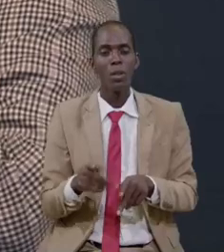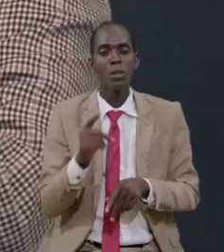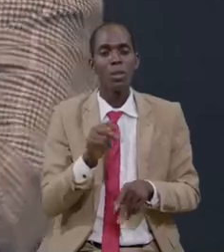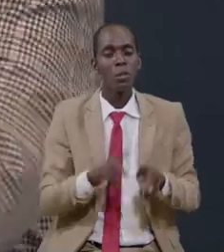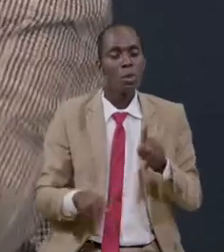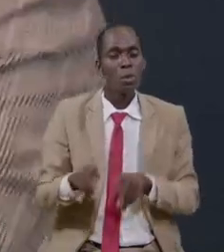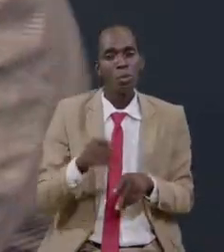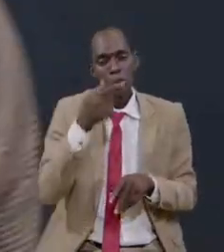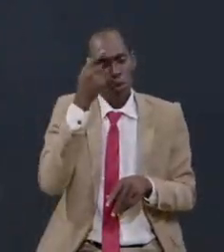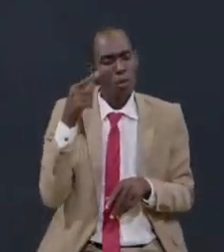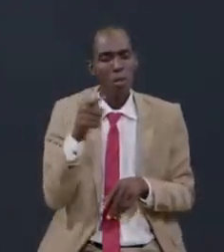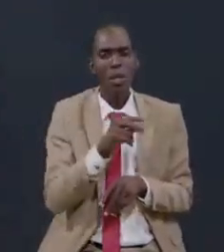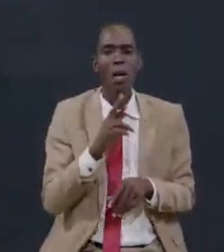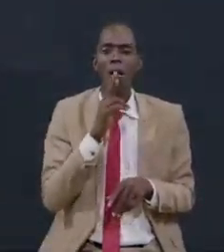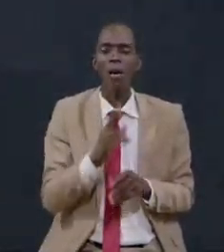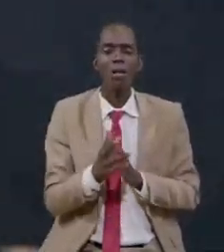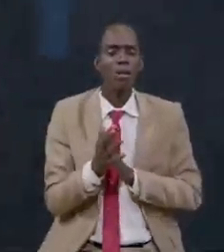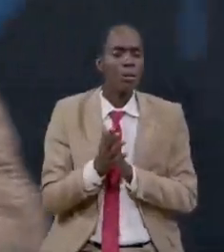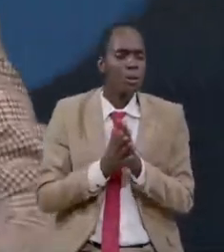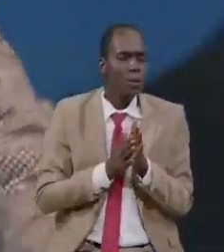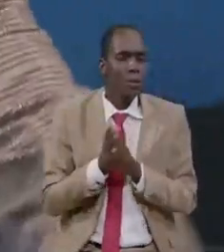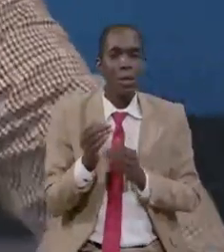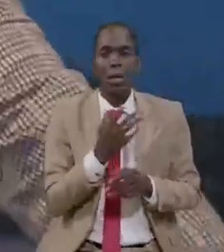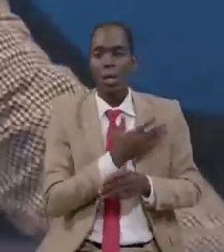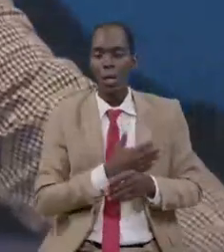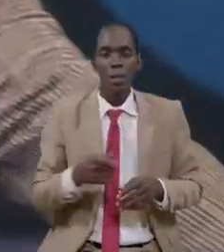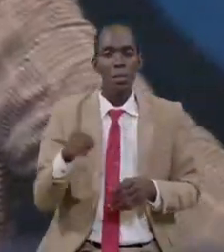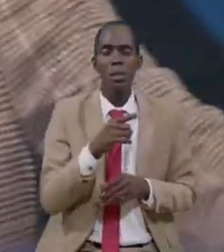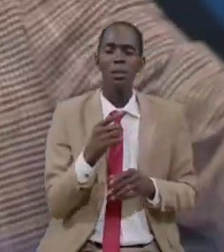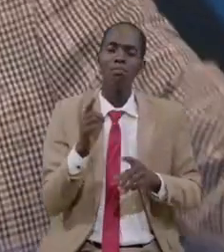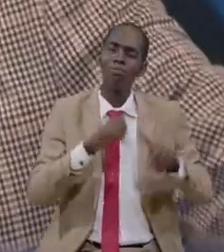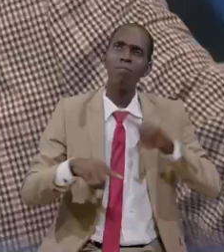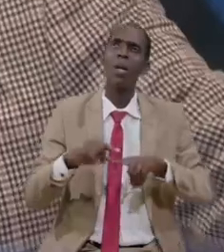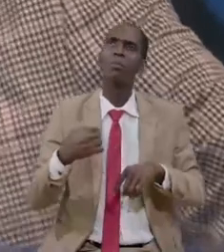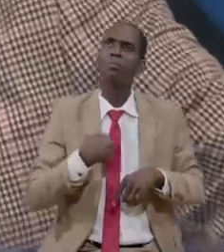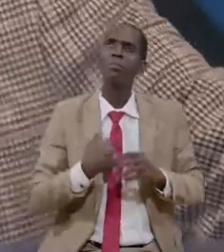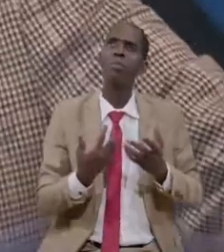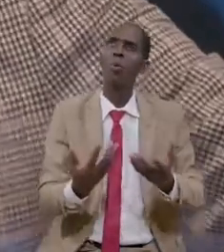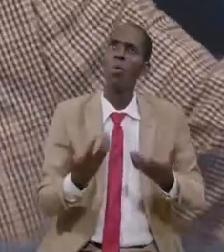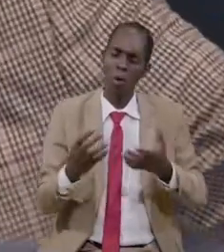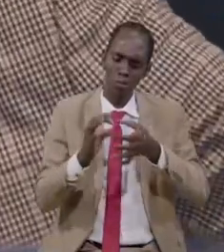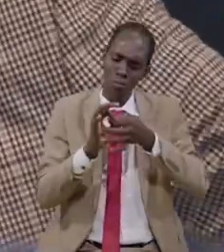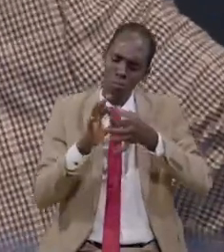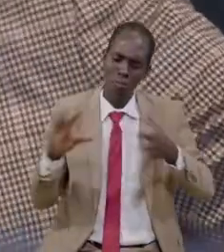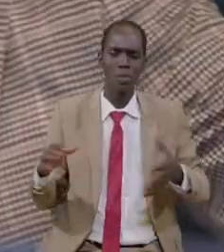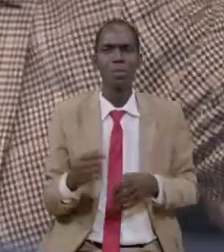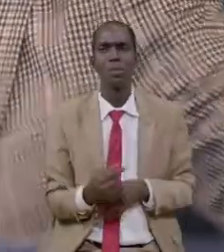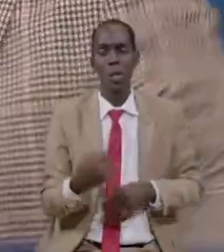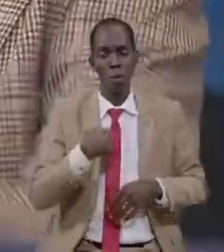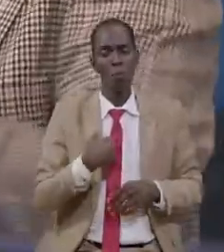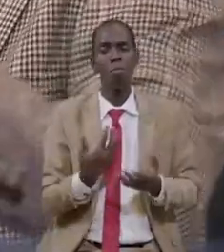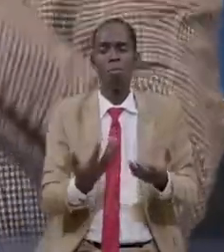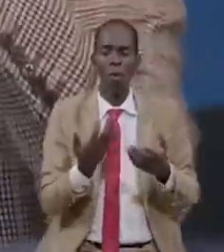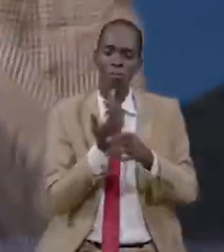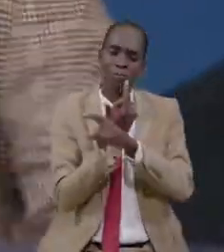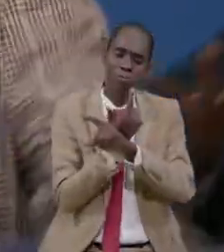Parce qu'ils sont passionnés. Et ils se disent, je veux la libération. Je veux la